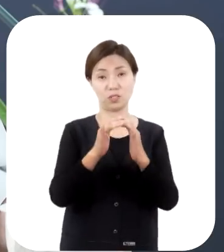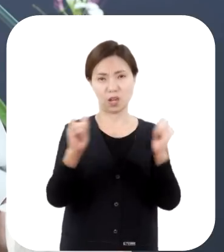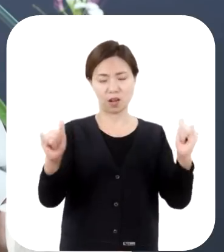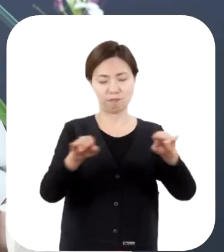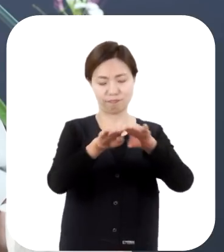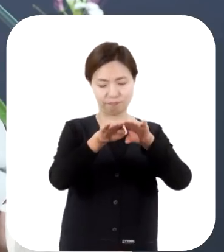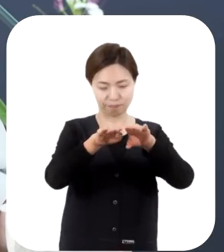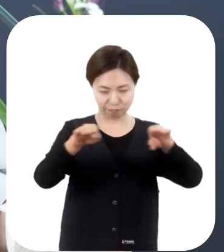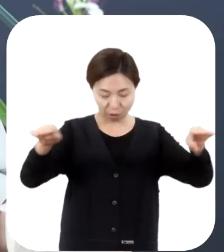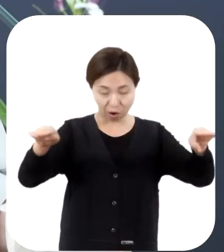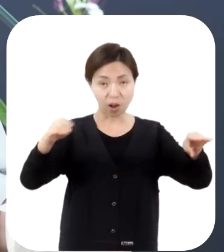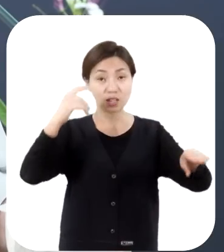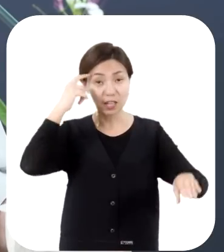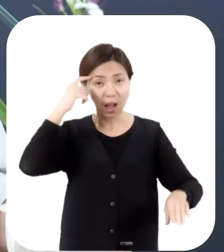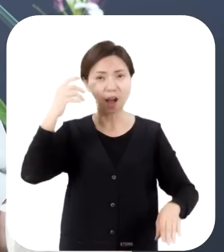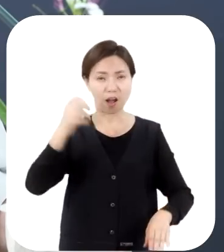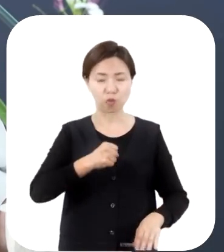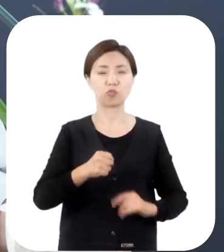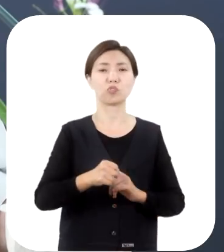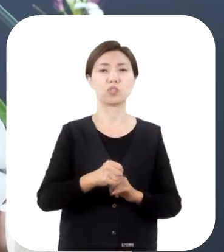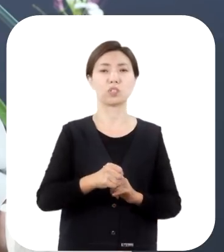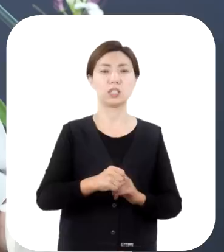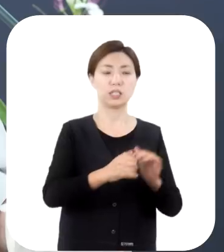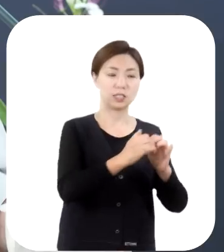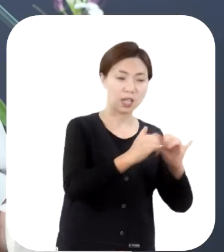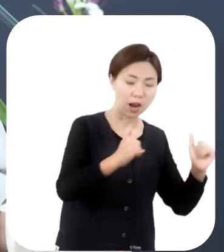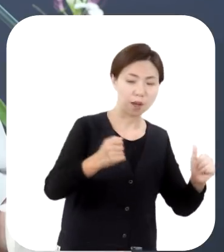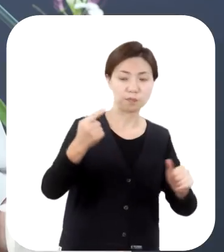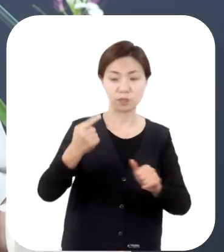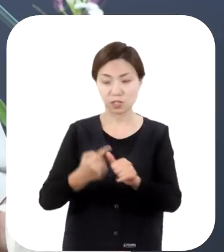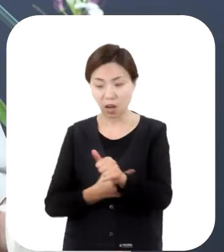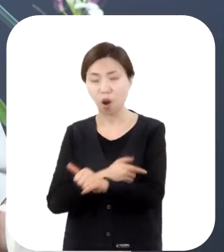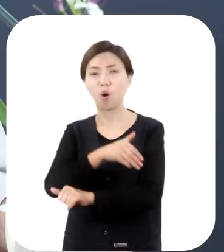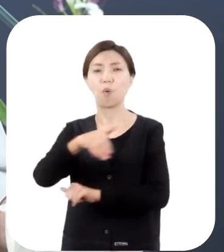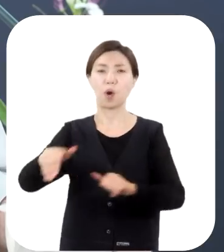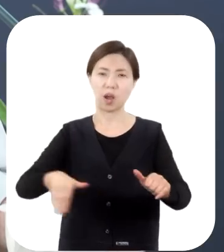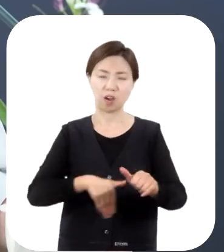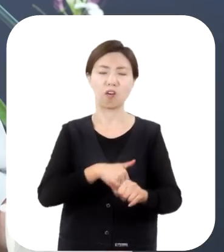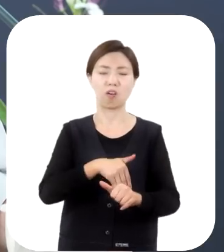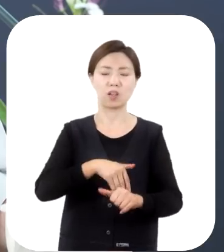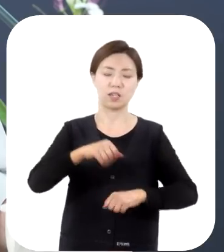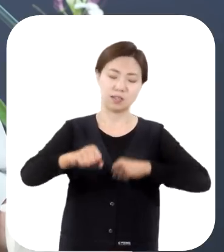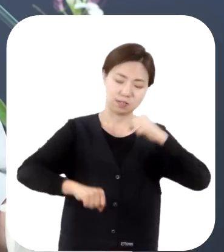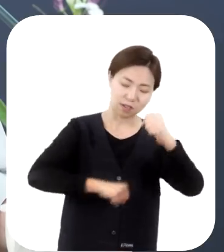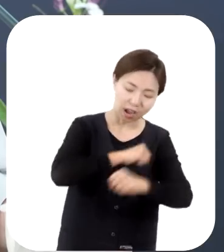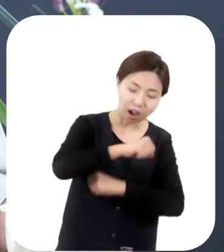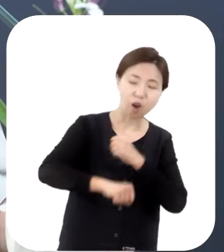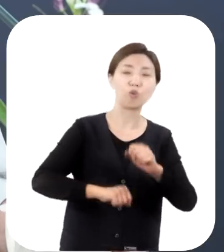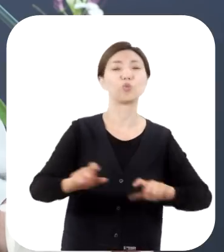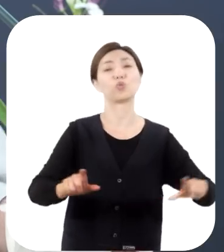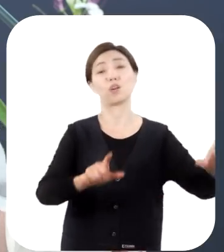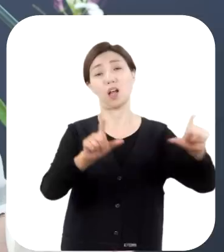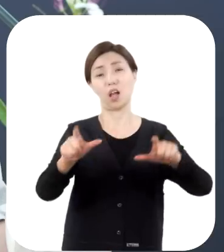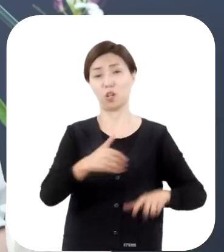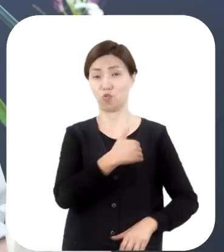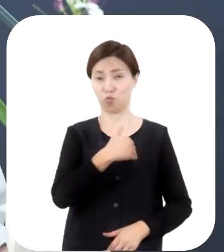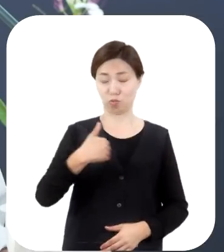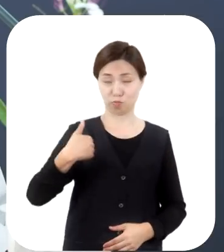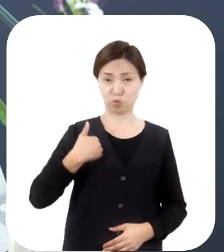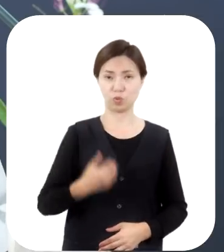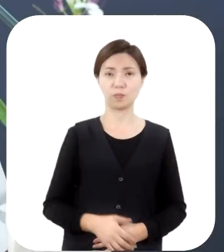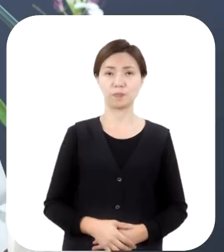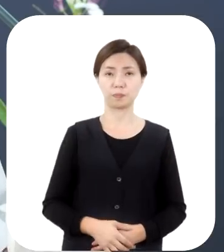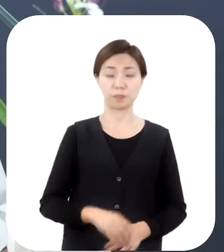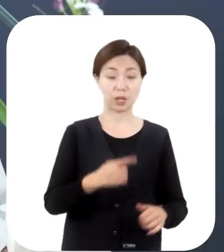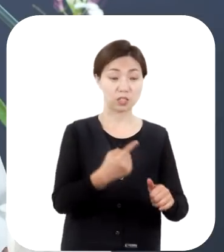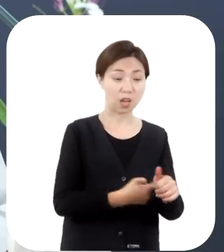삶이 모든 인간을 평등하게 보고 사람과 자연 속에서 자유롭게 살아가셨다.